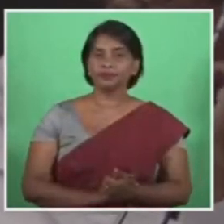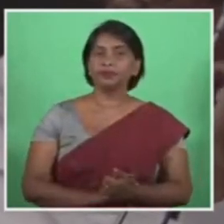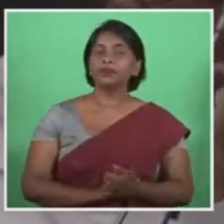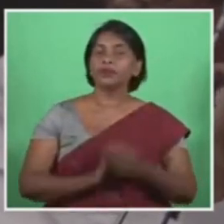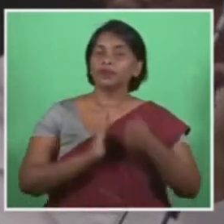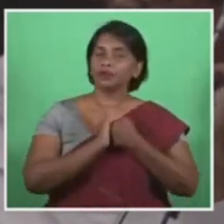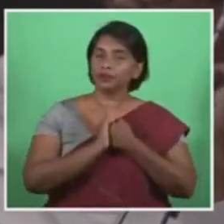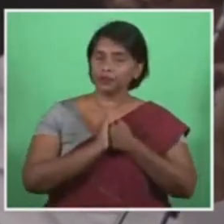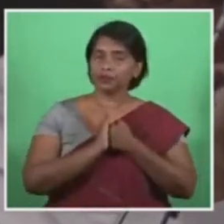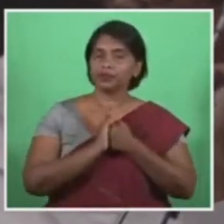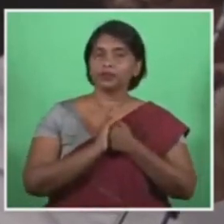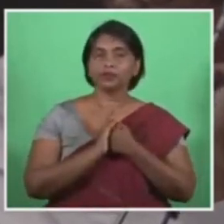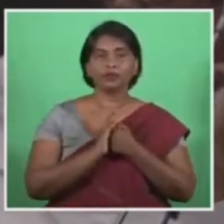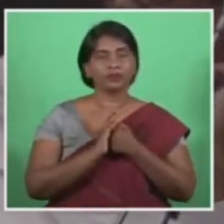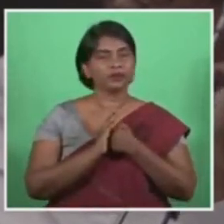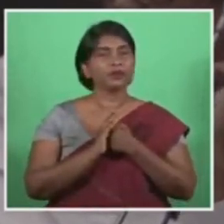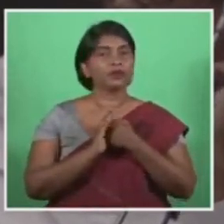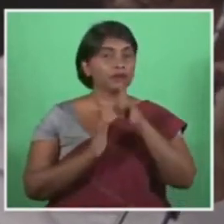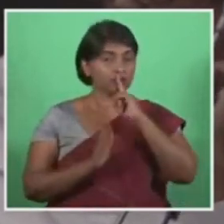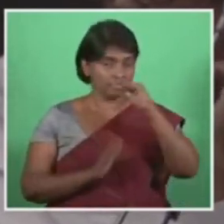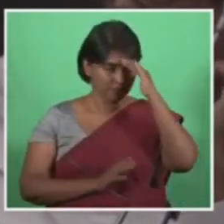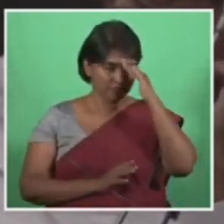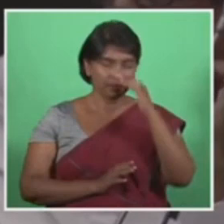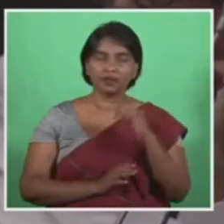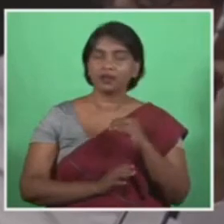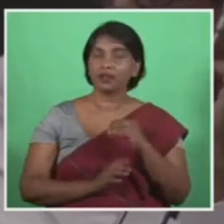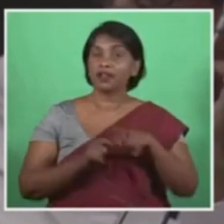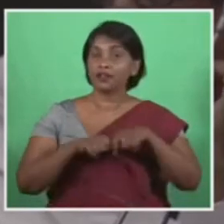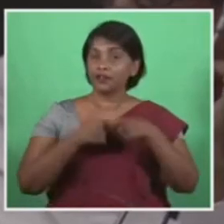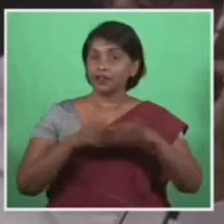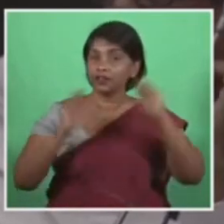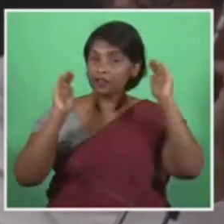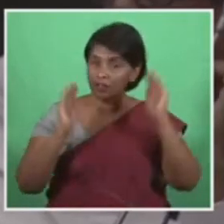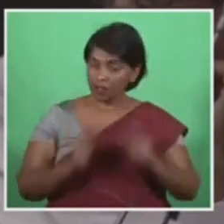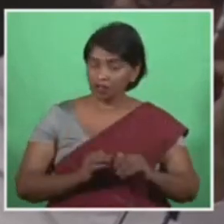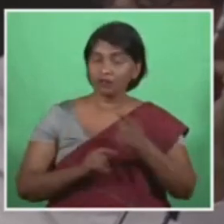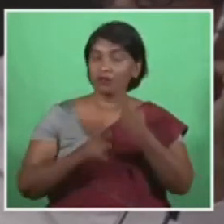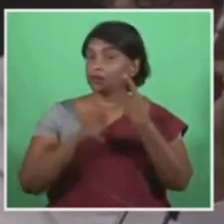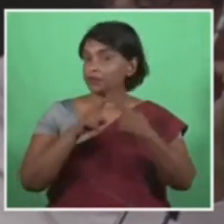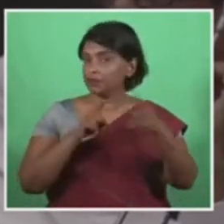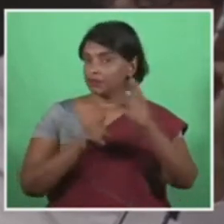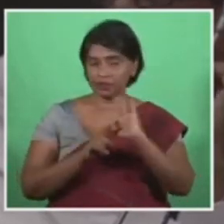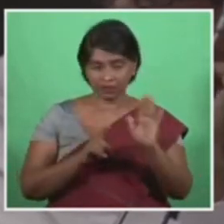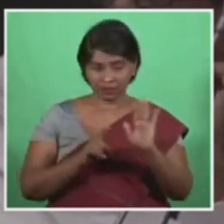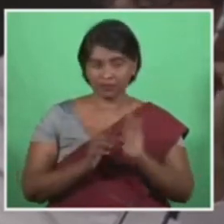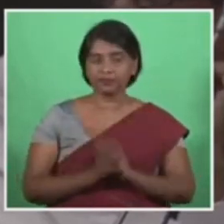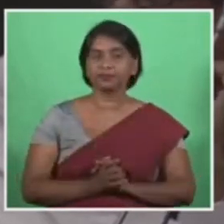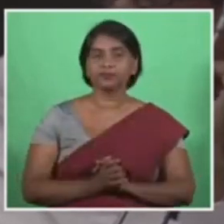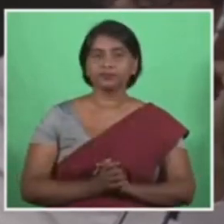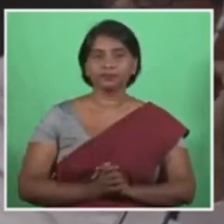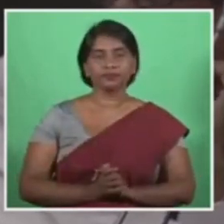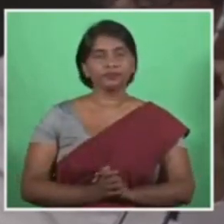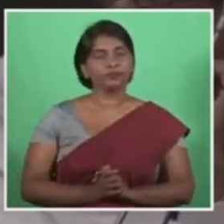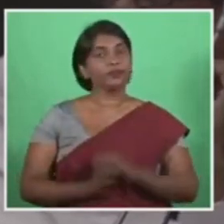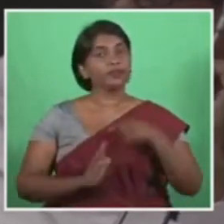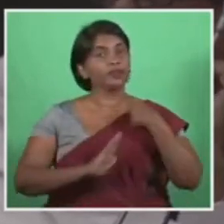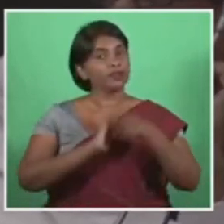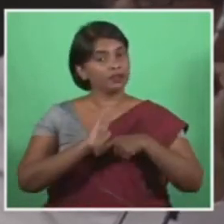ගරු කථානායකතුමනි වියදම් අඩු කිරීම සඳහා පමණක් නොව අපේ